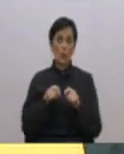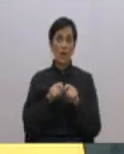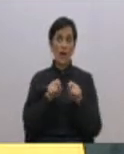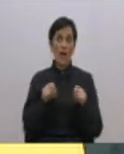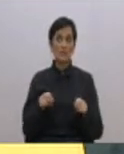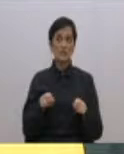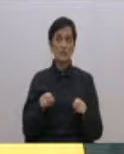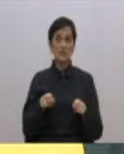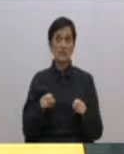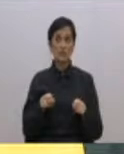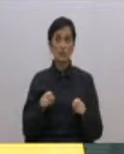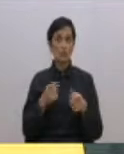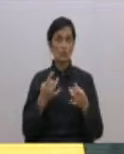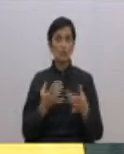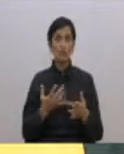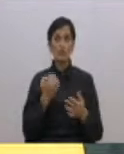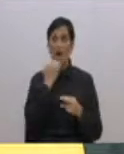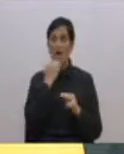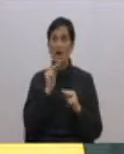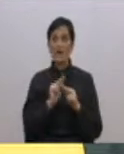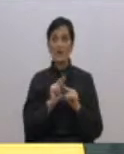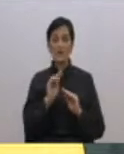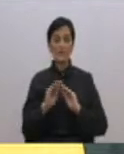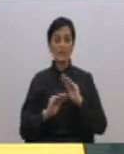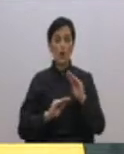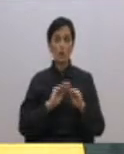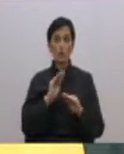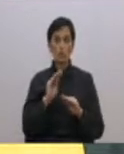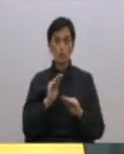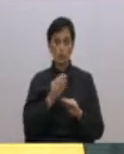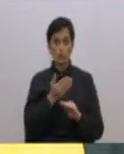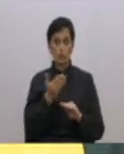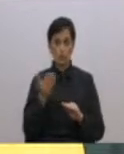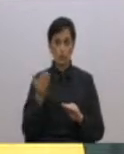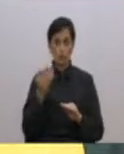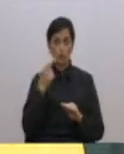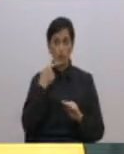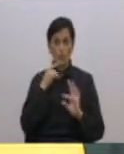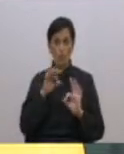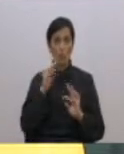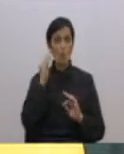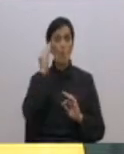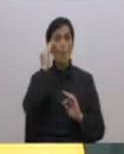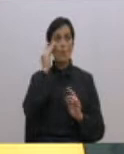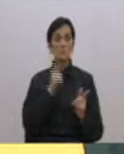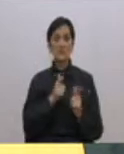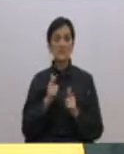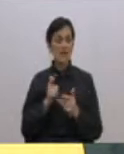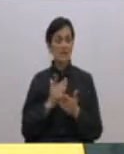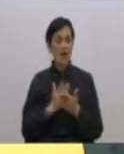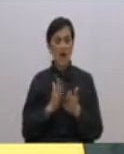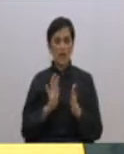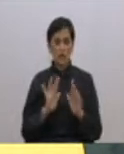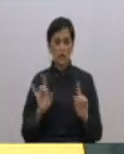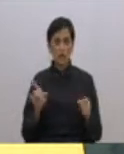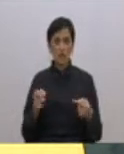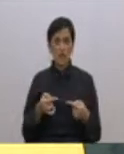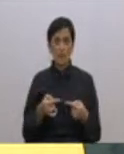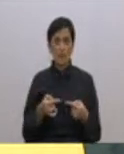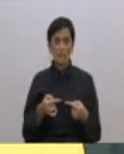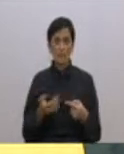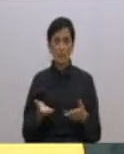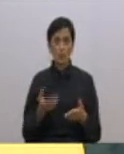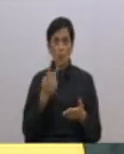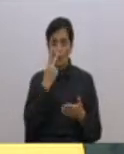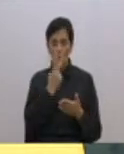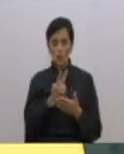გახსნისთვის უბრალოდ ინფრასტრუქტურა მოგეხსენებათ, რომ ჯერ მოაზრებული და მაგ არ არის შესაბამისად.